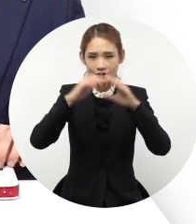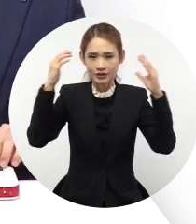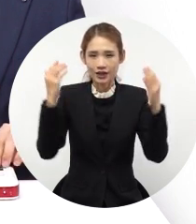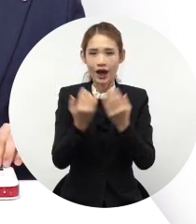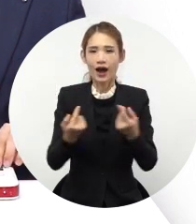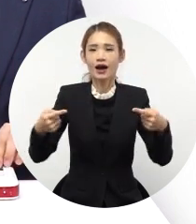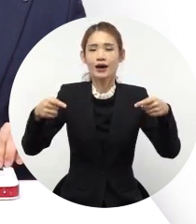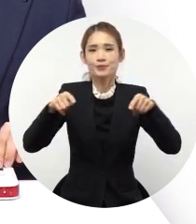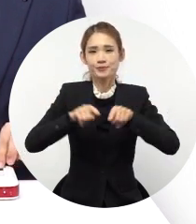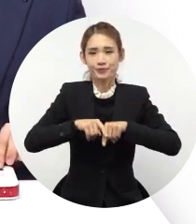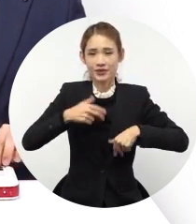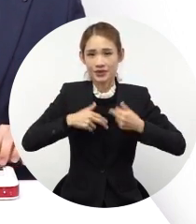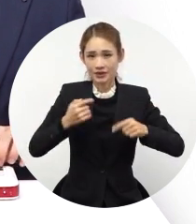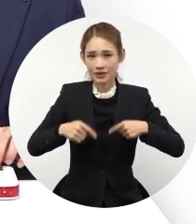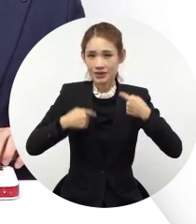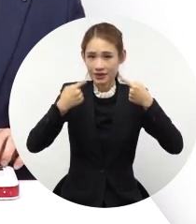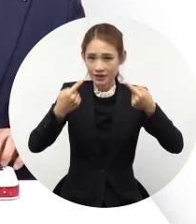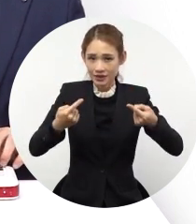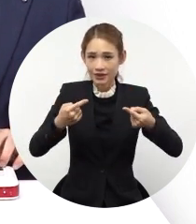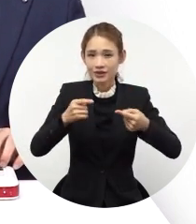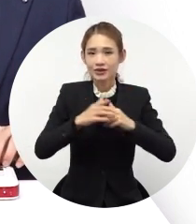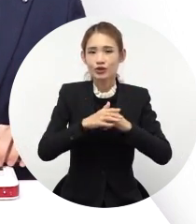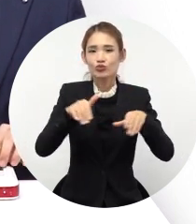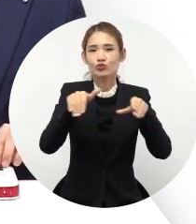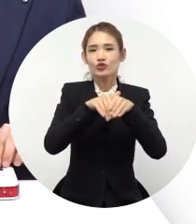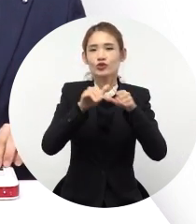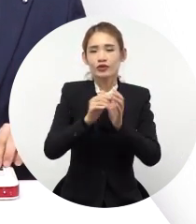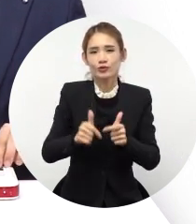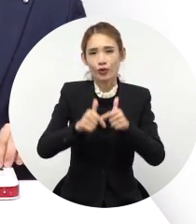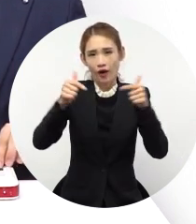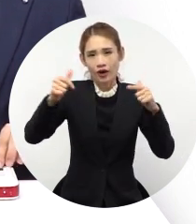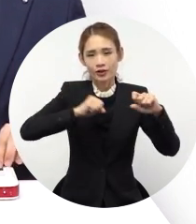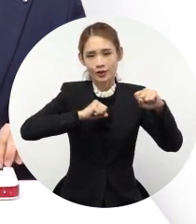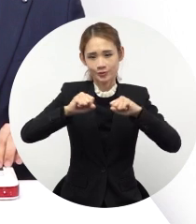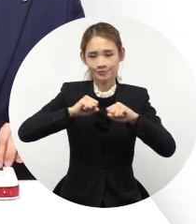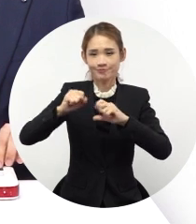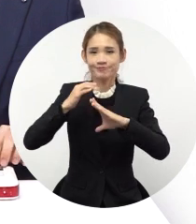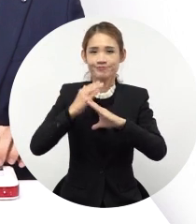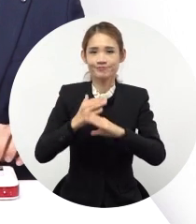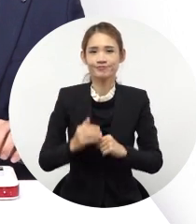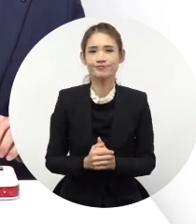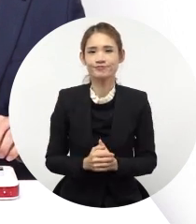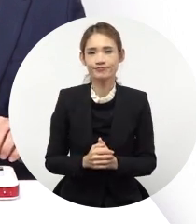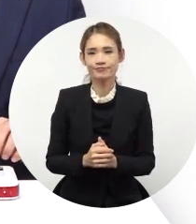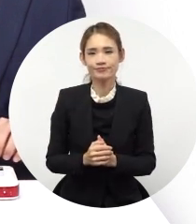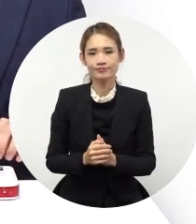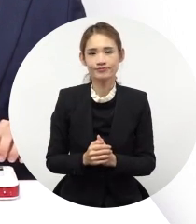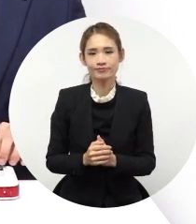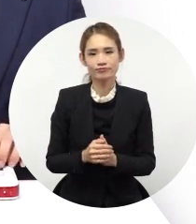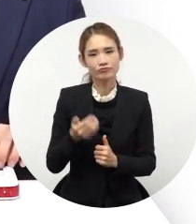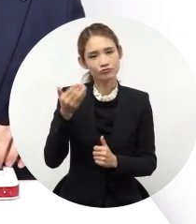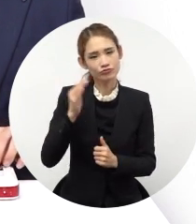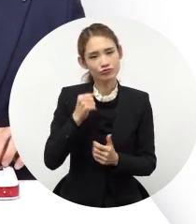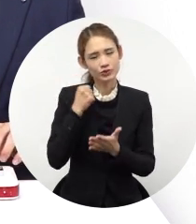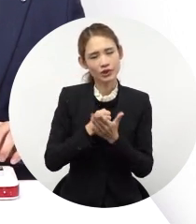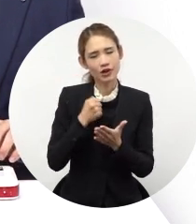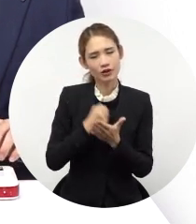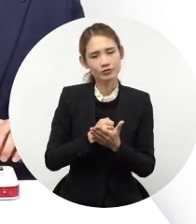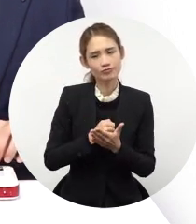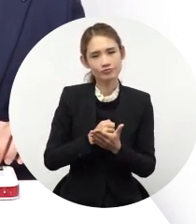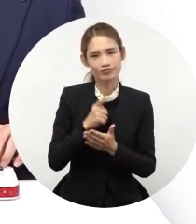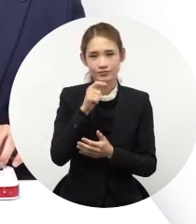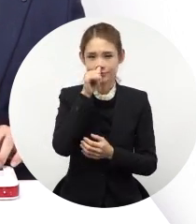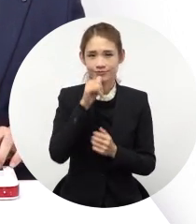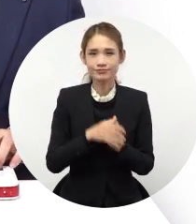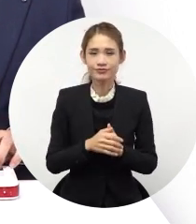모두가 함께 즐기는 배리어프리 문화 확산의 움직임이 좀 발생하고 있는데요. 하지만 아쉬운 부분이